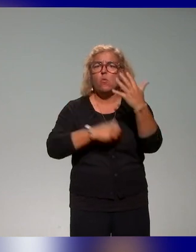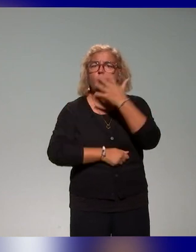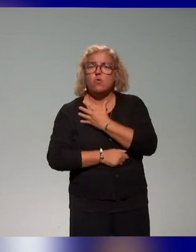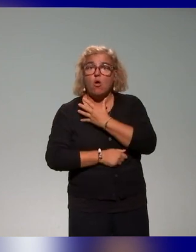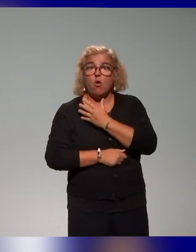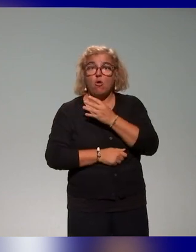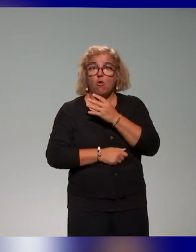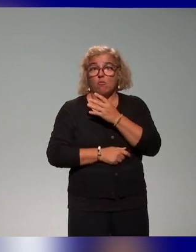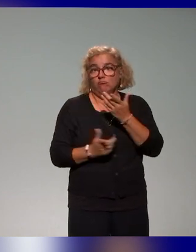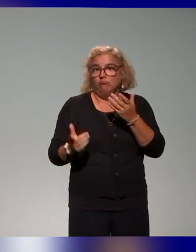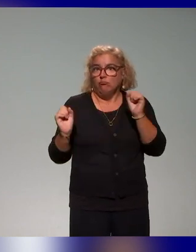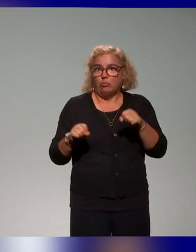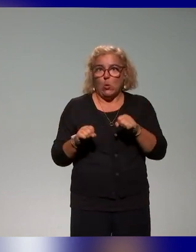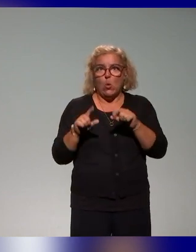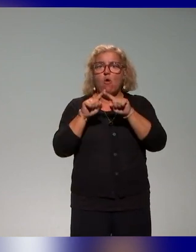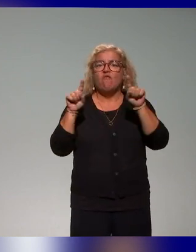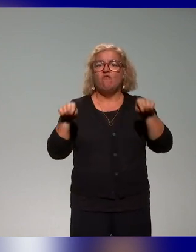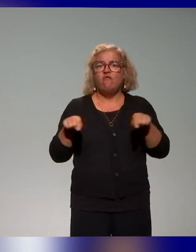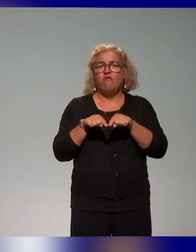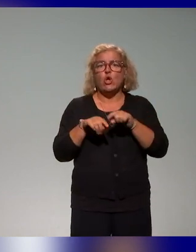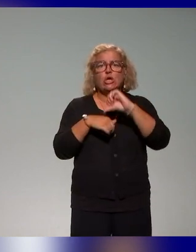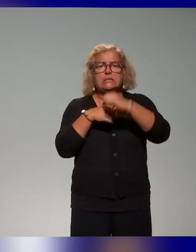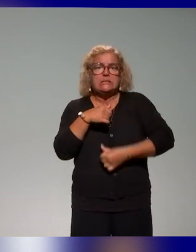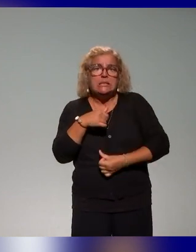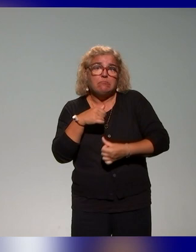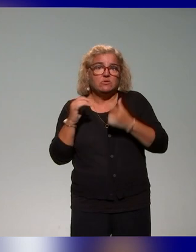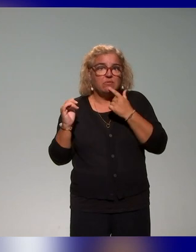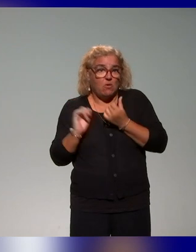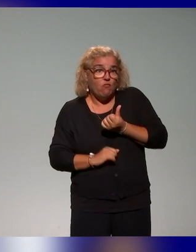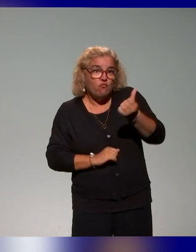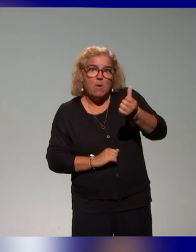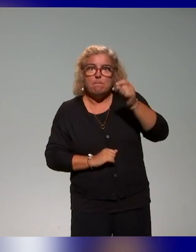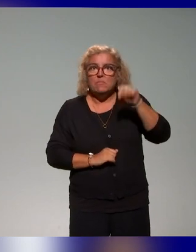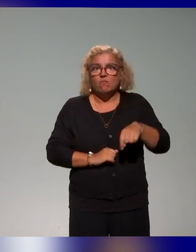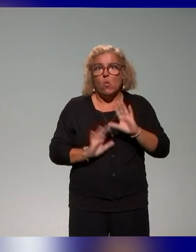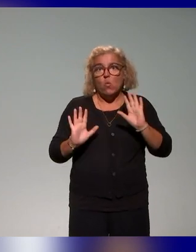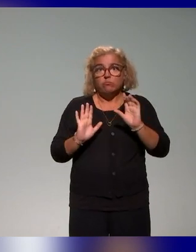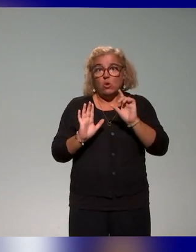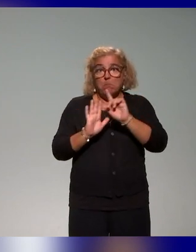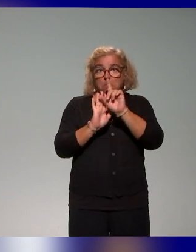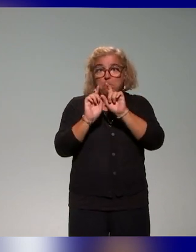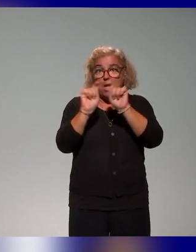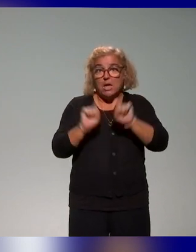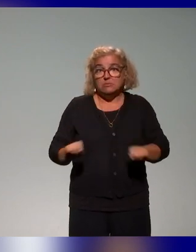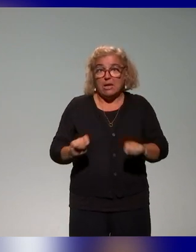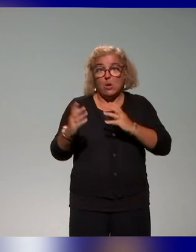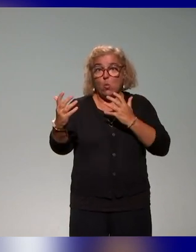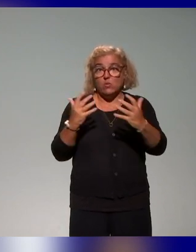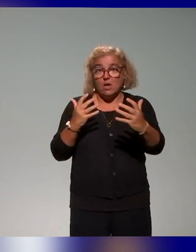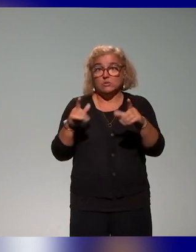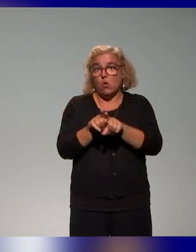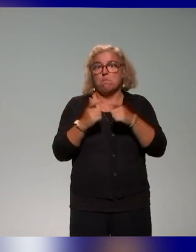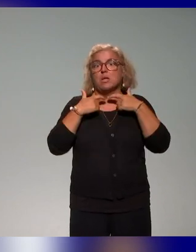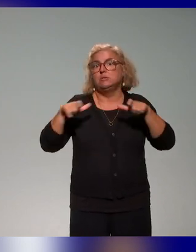vous gérez ça avec vos feuilles de style, vous gérez ça avec votre thème. Donc, à vous de respecter les contrastes, comme il se doit en accessibilité